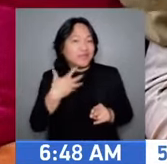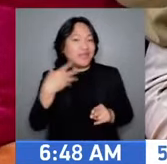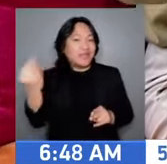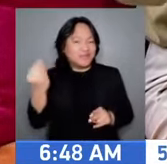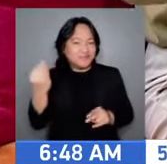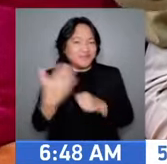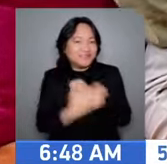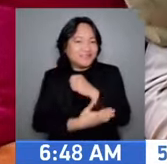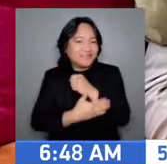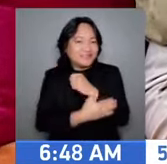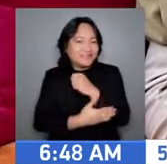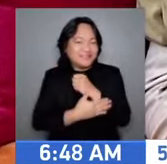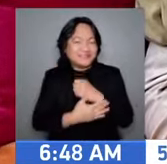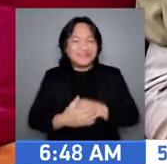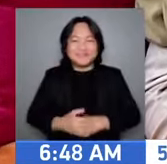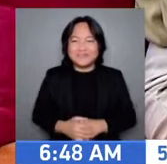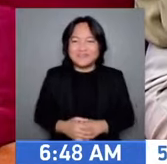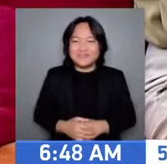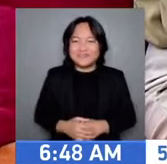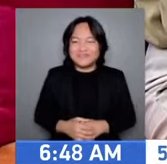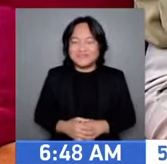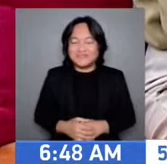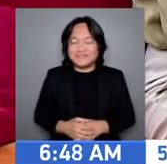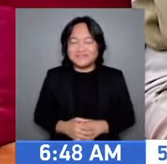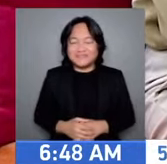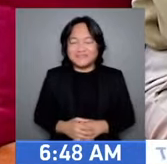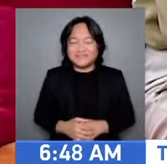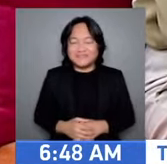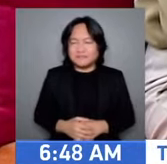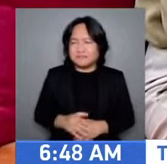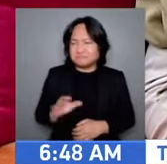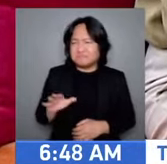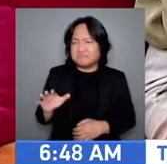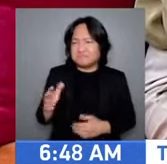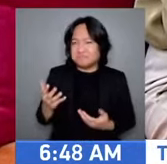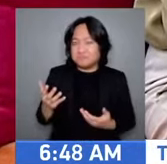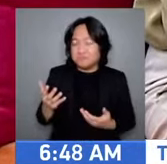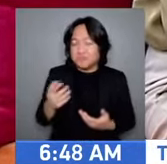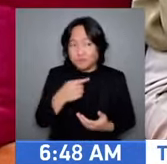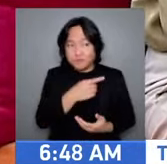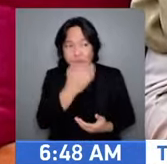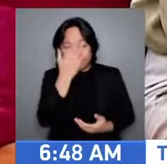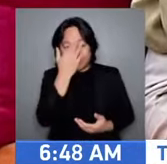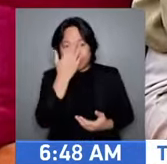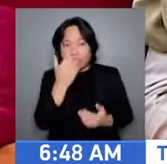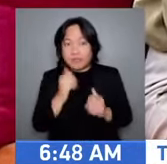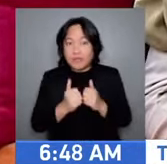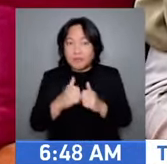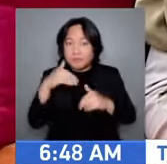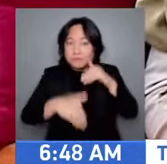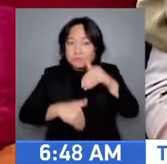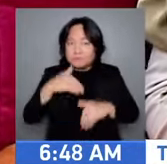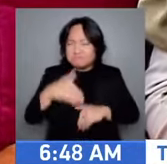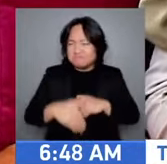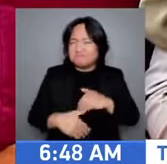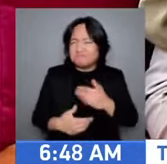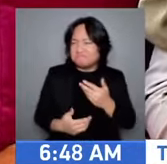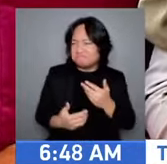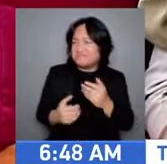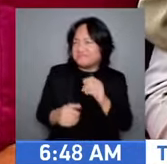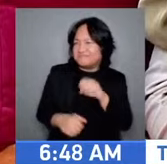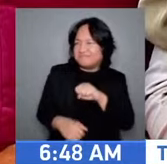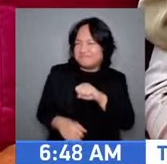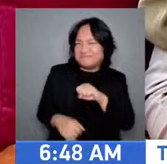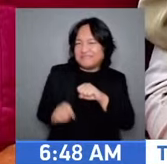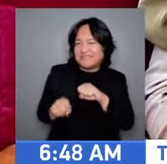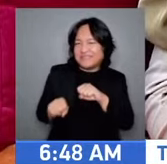Susan. Marunong naman lumangoy, hindi mo naman ako pwedeng lunurin. Oo, kung di mo masyado, edi mag-ala superhero ka na lang, lipad